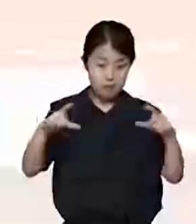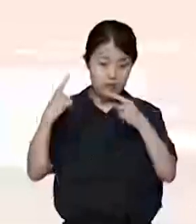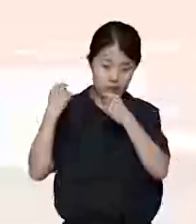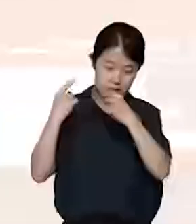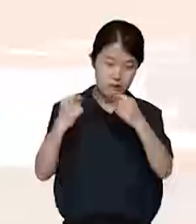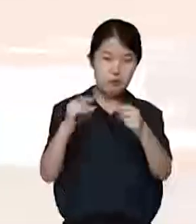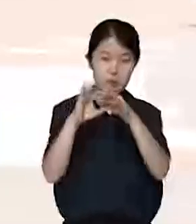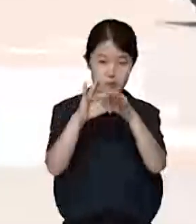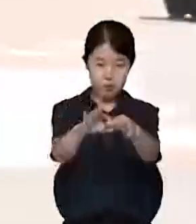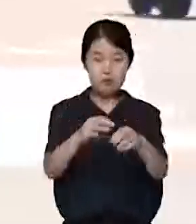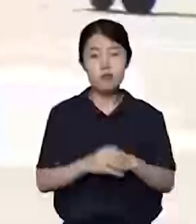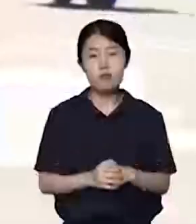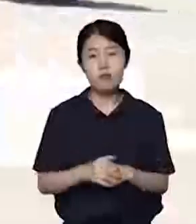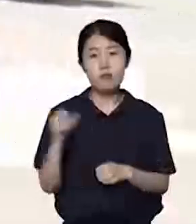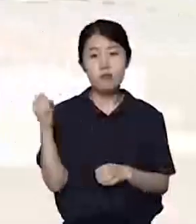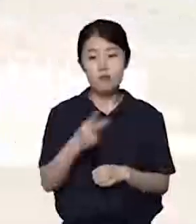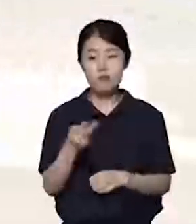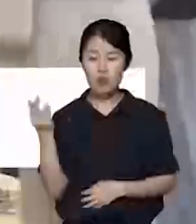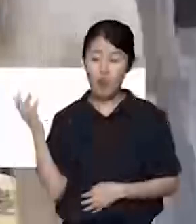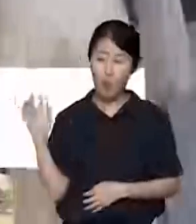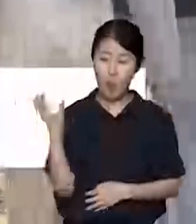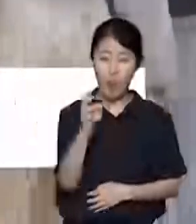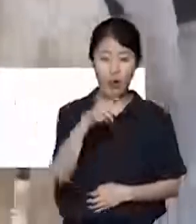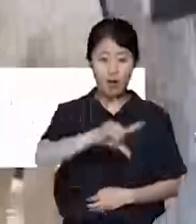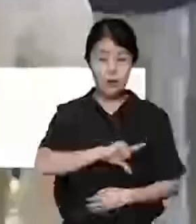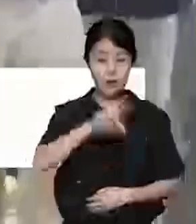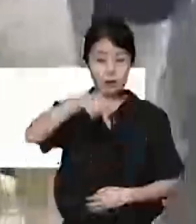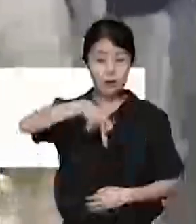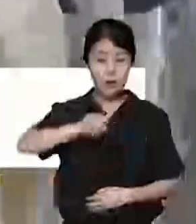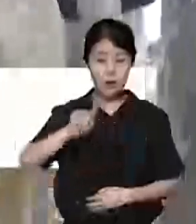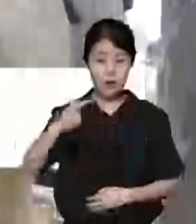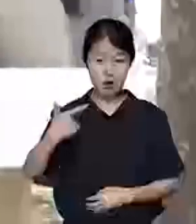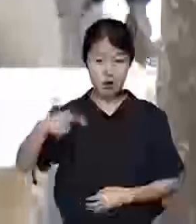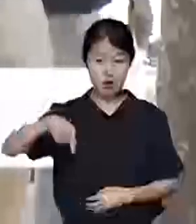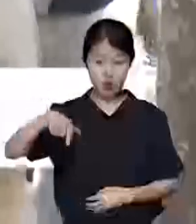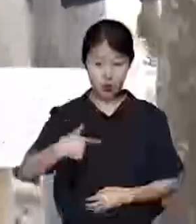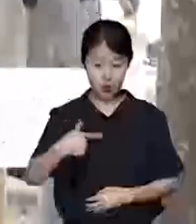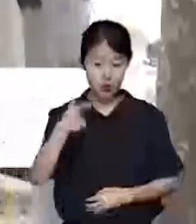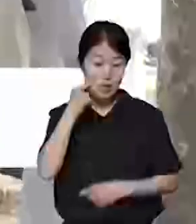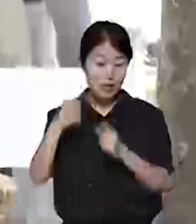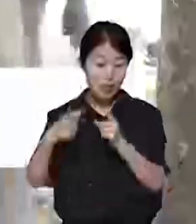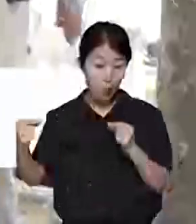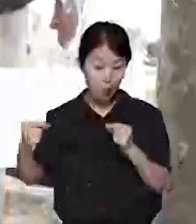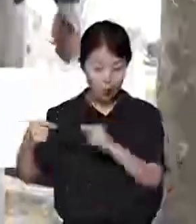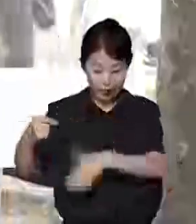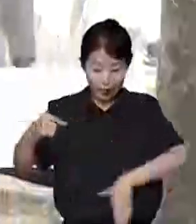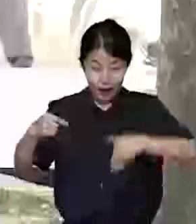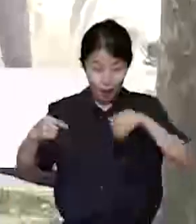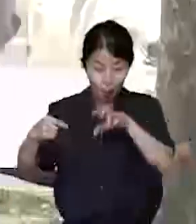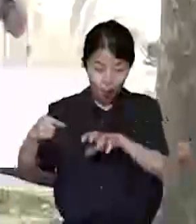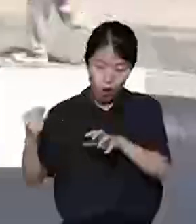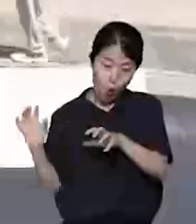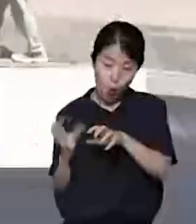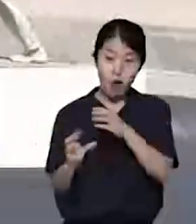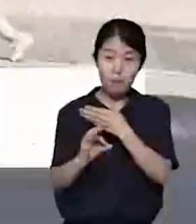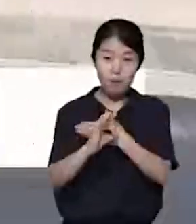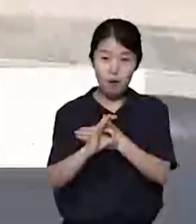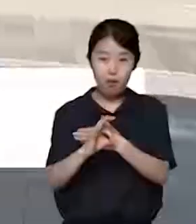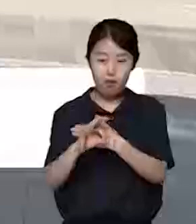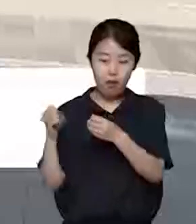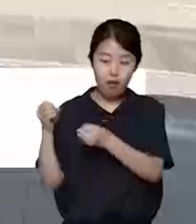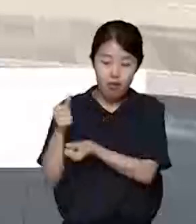있습니다. 또 북상 중인 6호 태풍 카눈이 현재 분석대로 일본 남쪽을 향하게 되면 폭염이 더 심해질 걸로